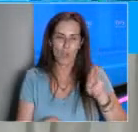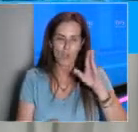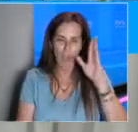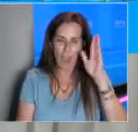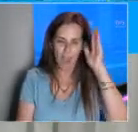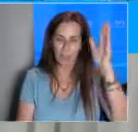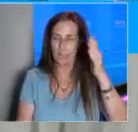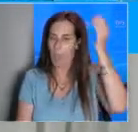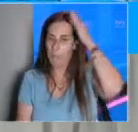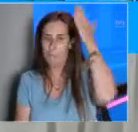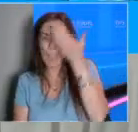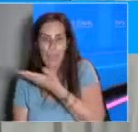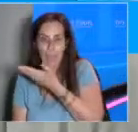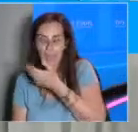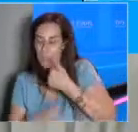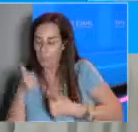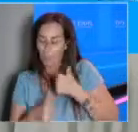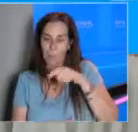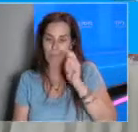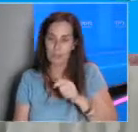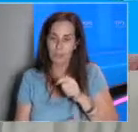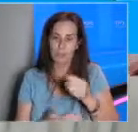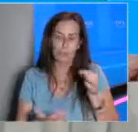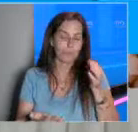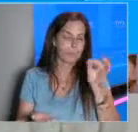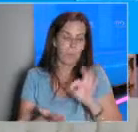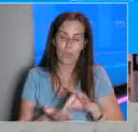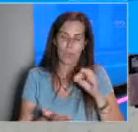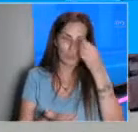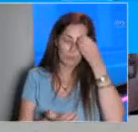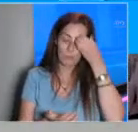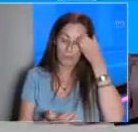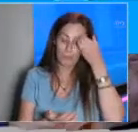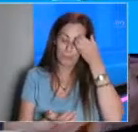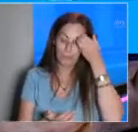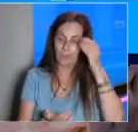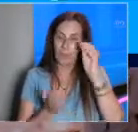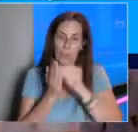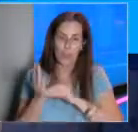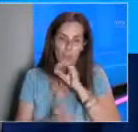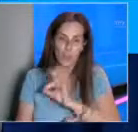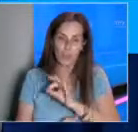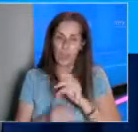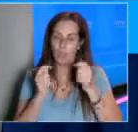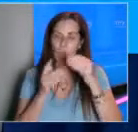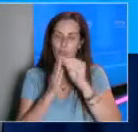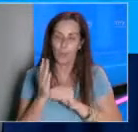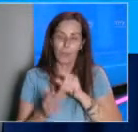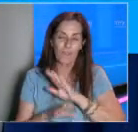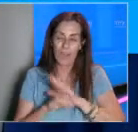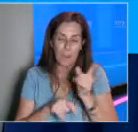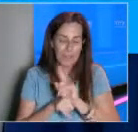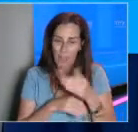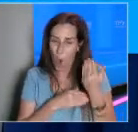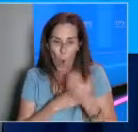את בנט בבחירות האחרונות רץ בכנסת ברגע של הרשמה, הרשימה שלו, הגשת הרשימה שלו, ורק